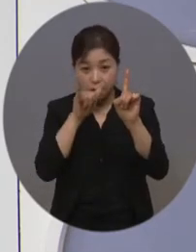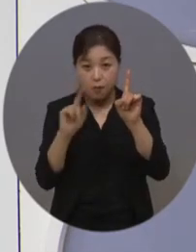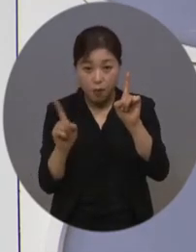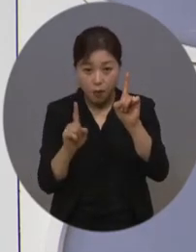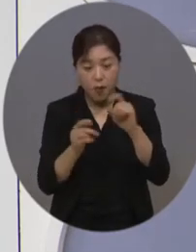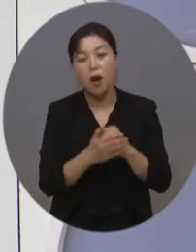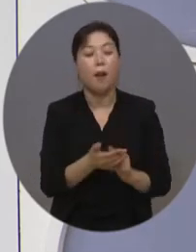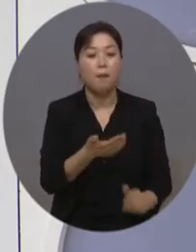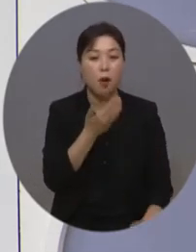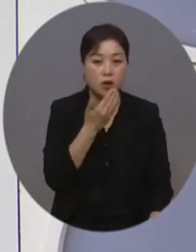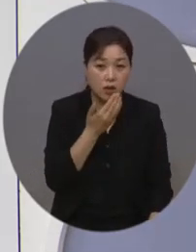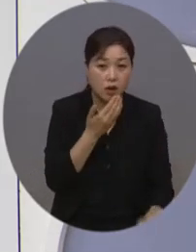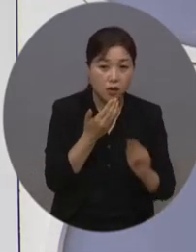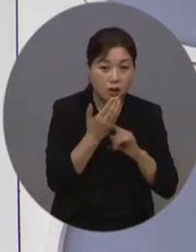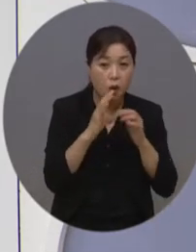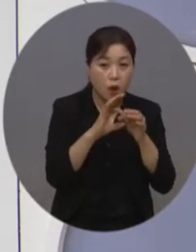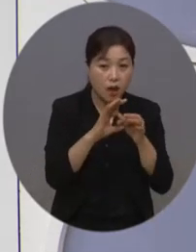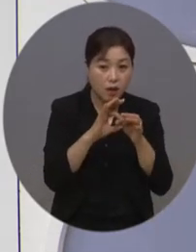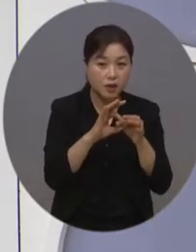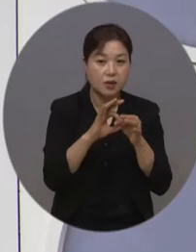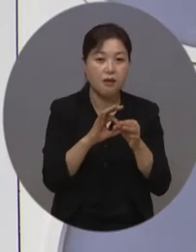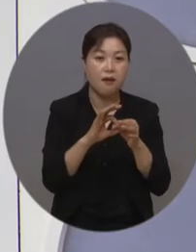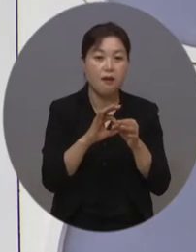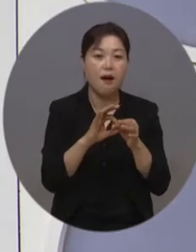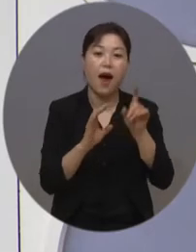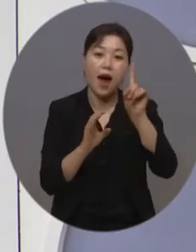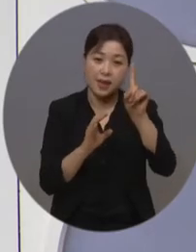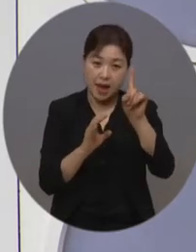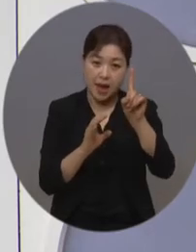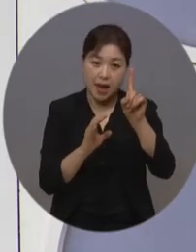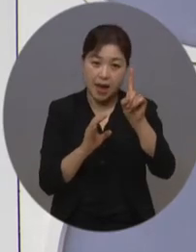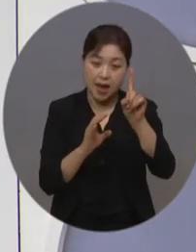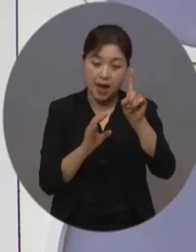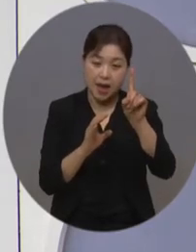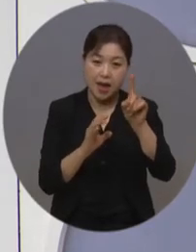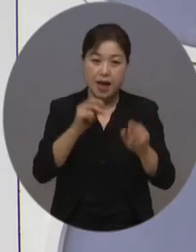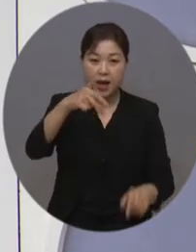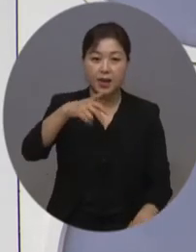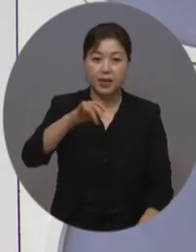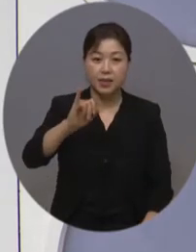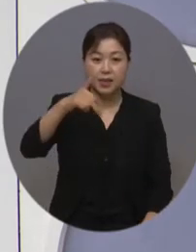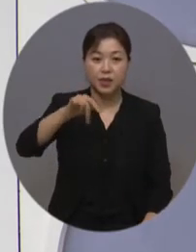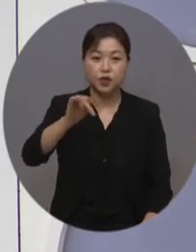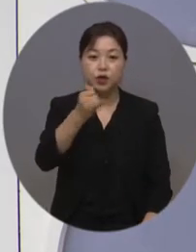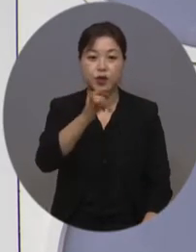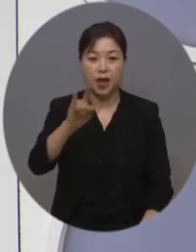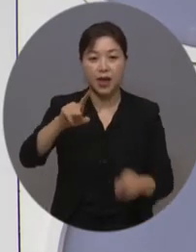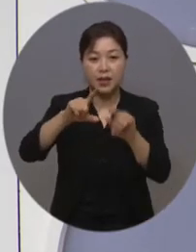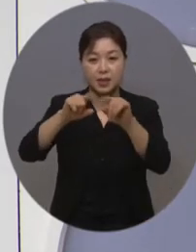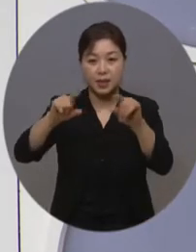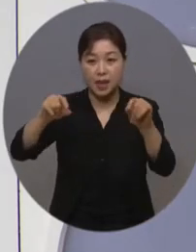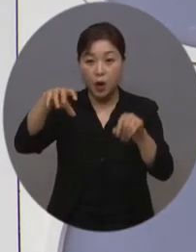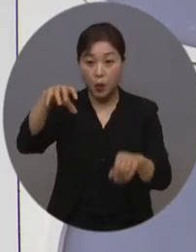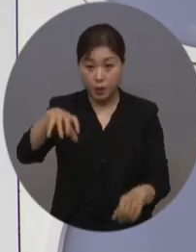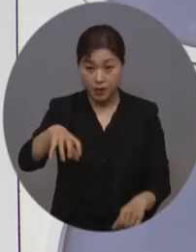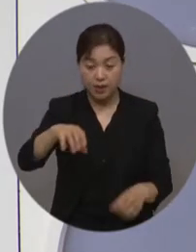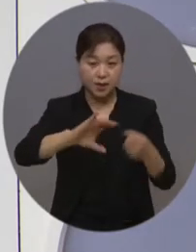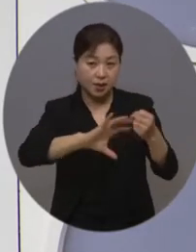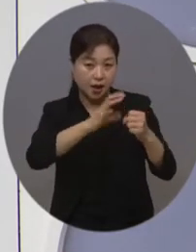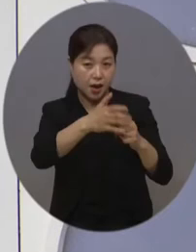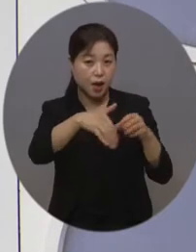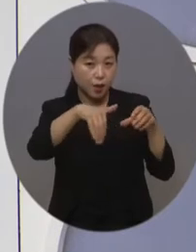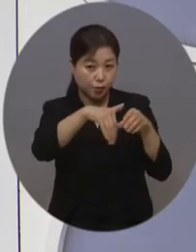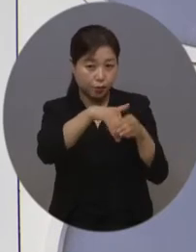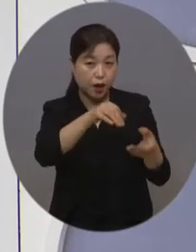있습니다. 먹는 거 가지고 된 거는 저 지중해 식단이 이 세계 문화 유산입니다. 그게